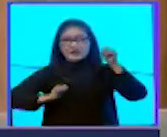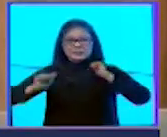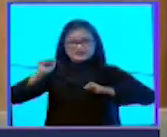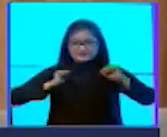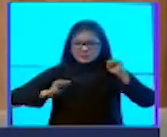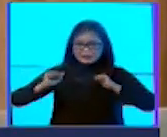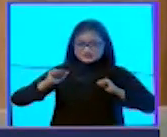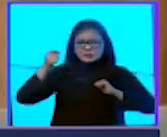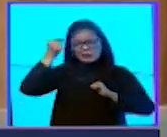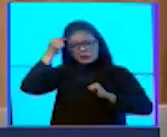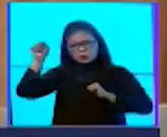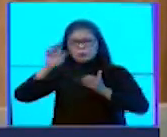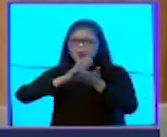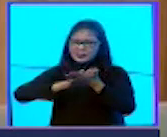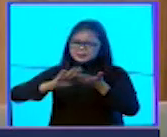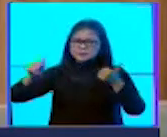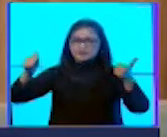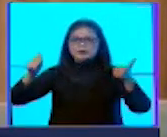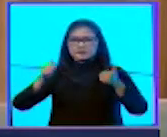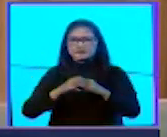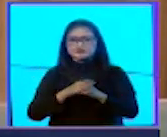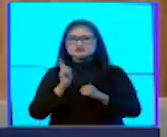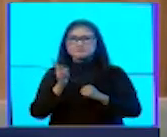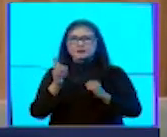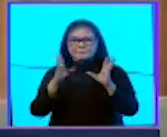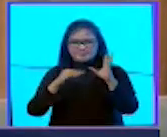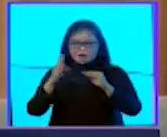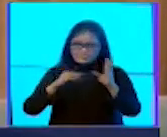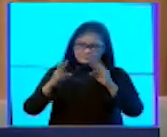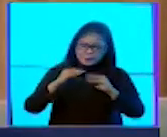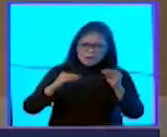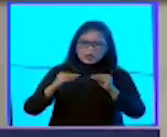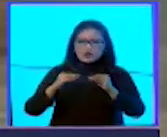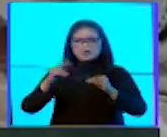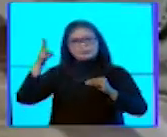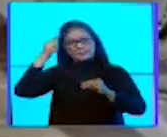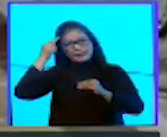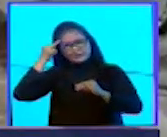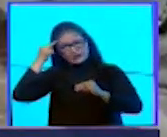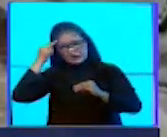berjalan lancar karena nanti jika ada rapat-rapat mungkin bisa dipimpin secara daring.